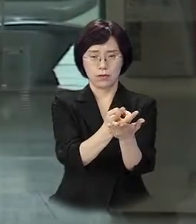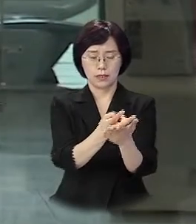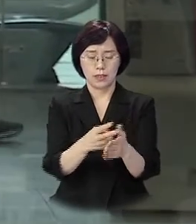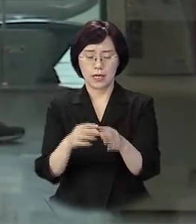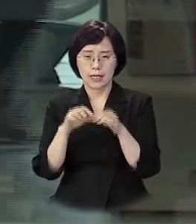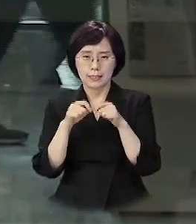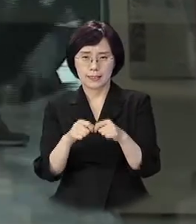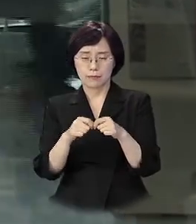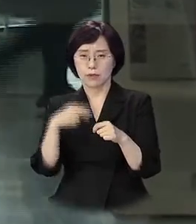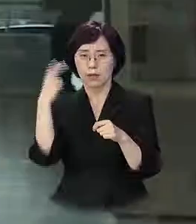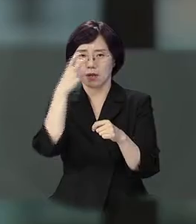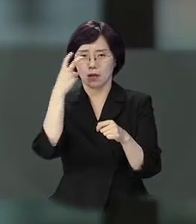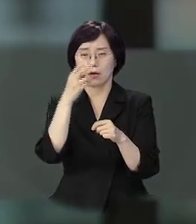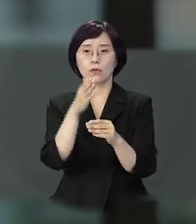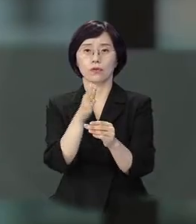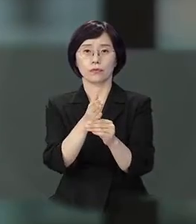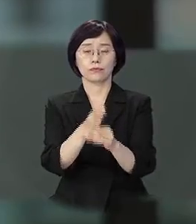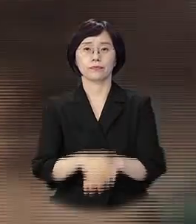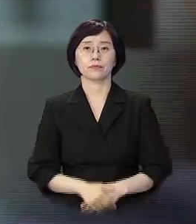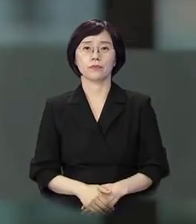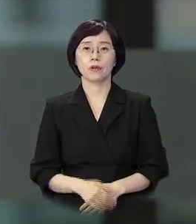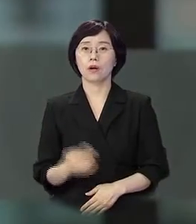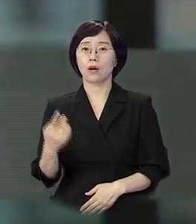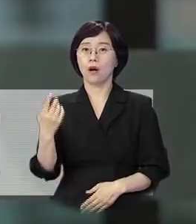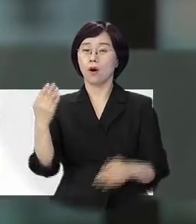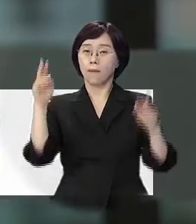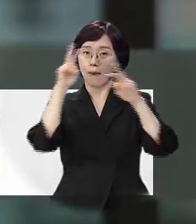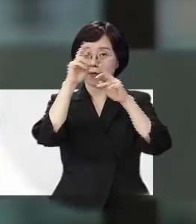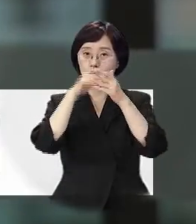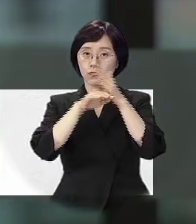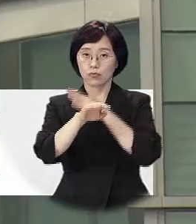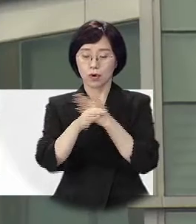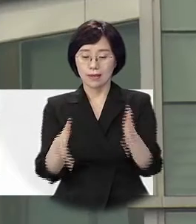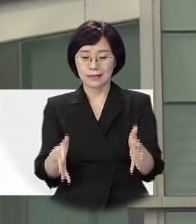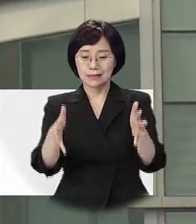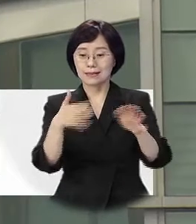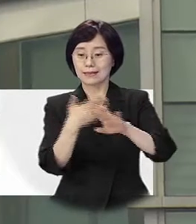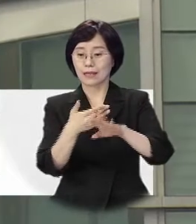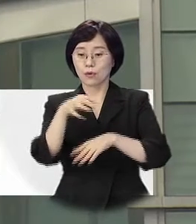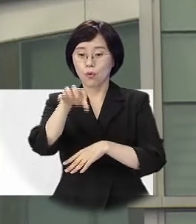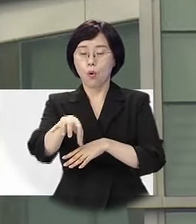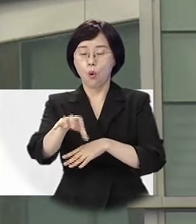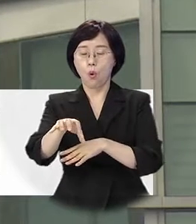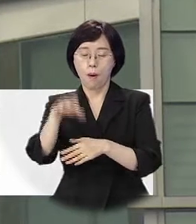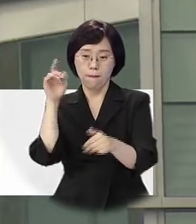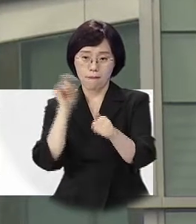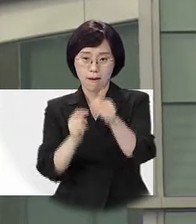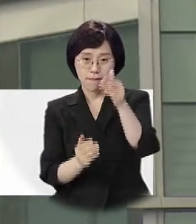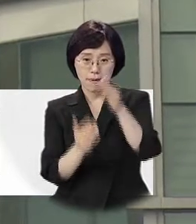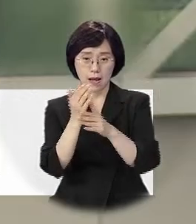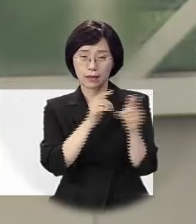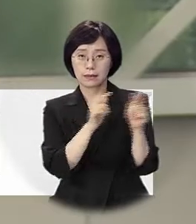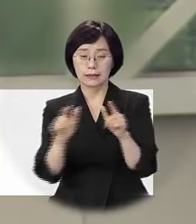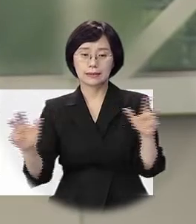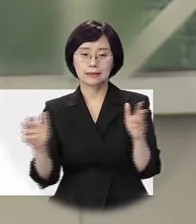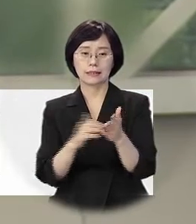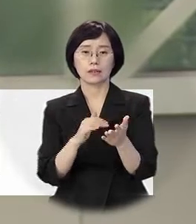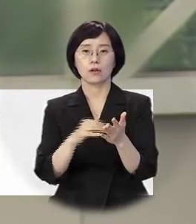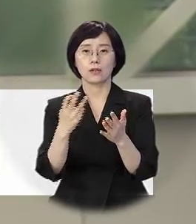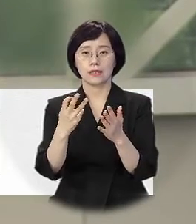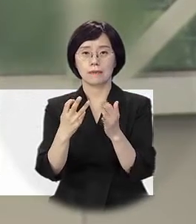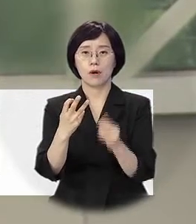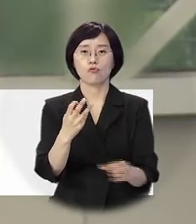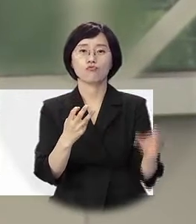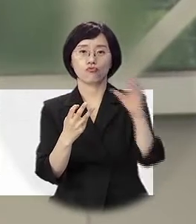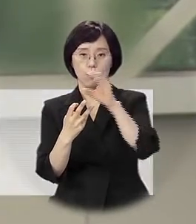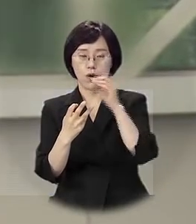역학조사를 벌이고 있습니다 오늘 0시 이후에도 같은 층 다른 병동에서 확진 자가 나오는 등 지금까지 13명의